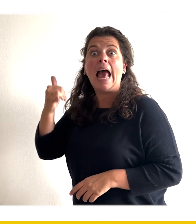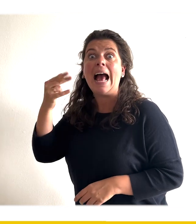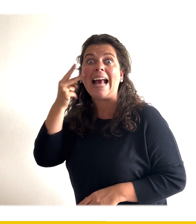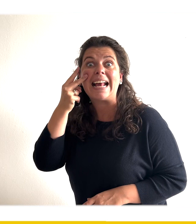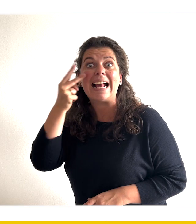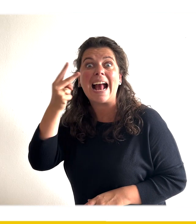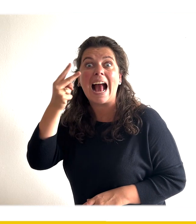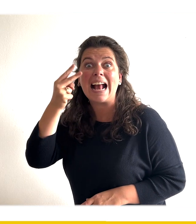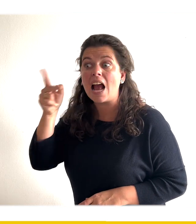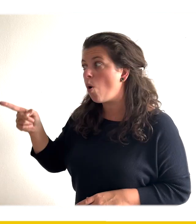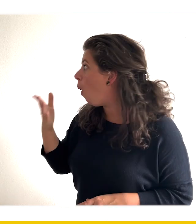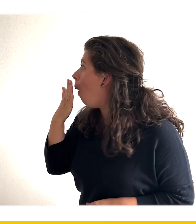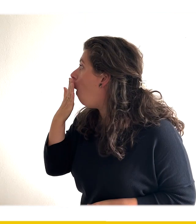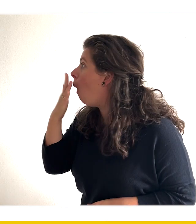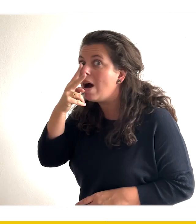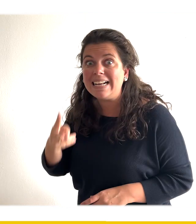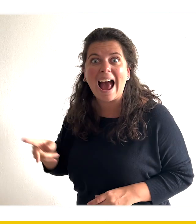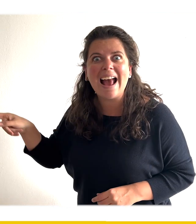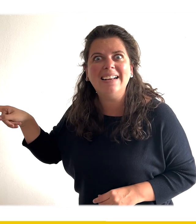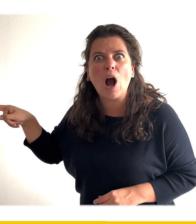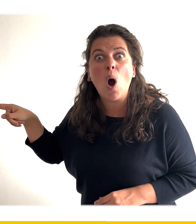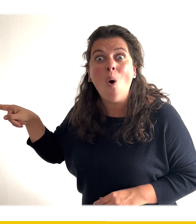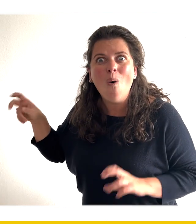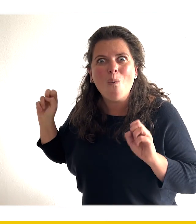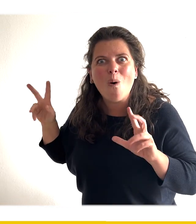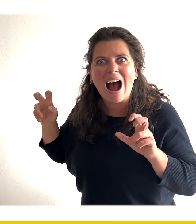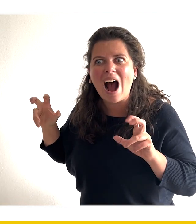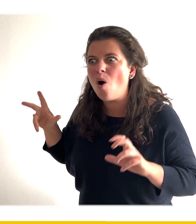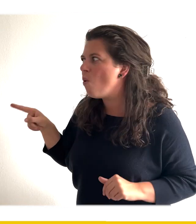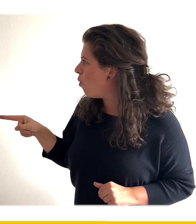kist! Kijk nou! Die oh, nou inderdaad! Wauwie!